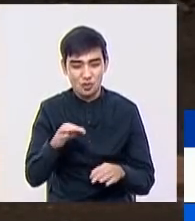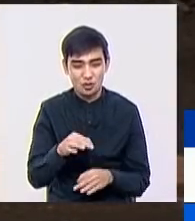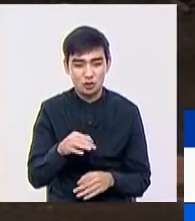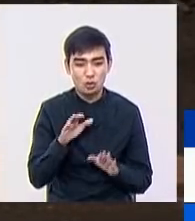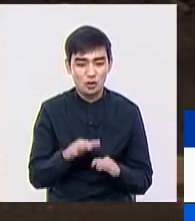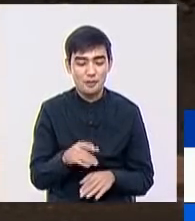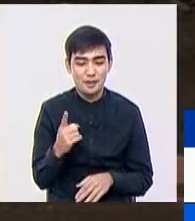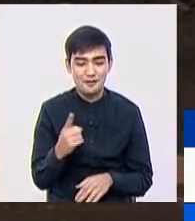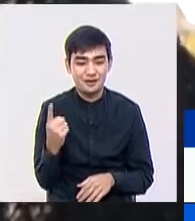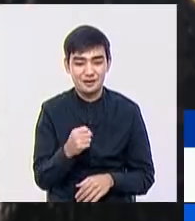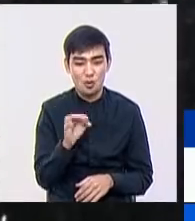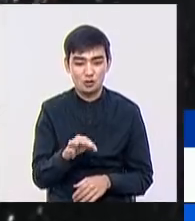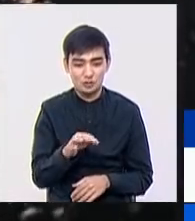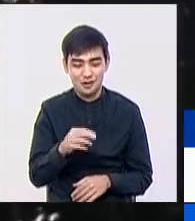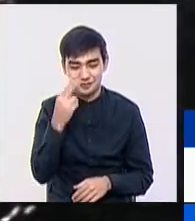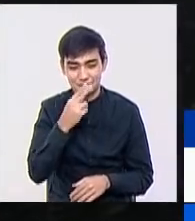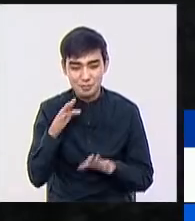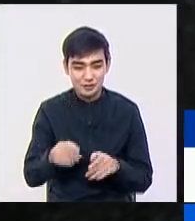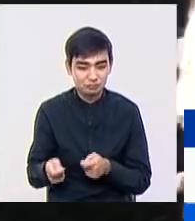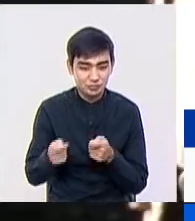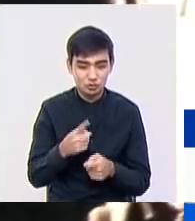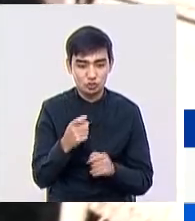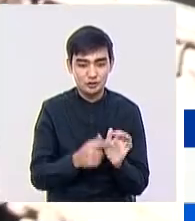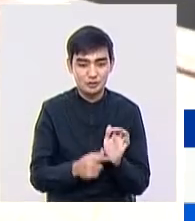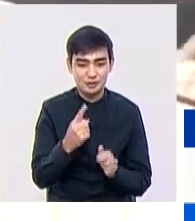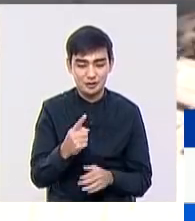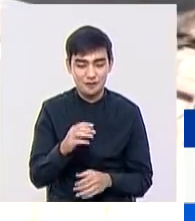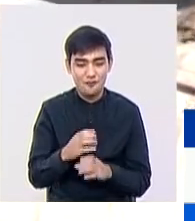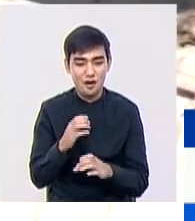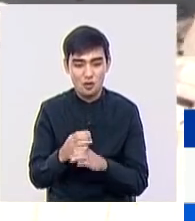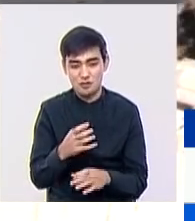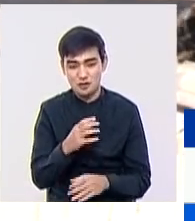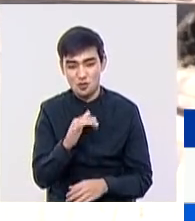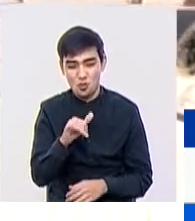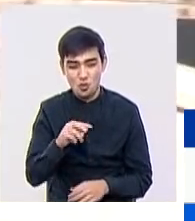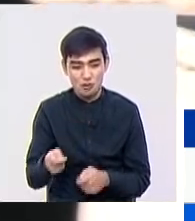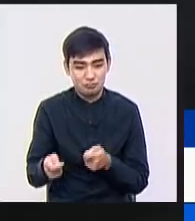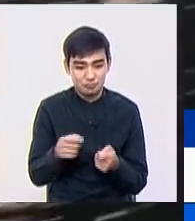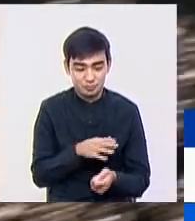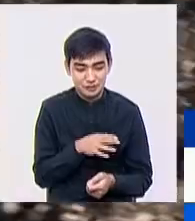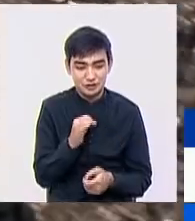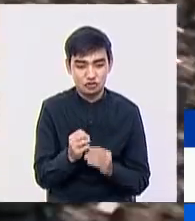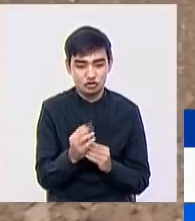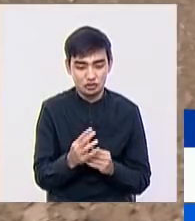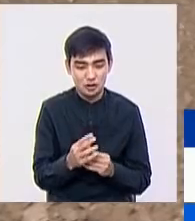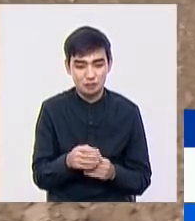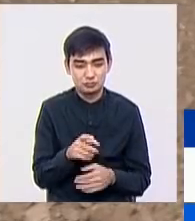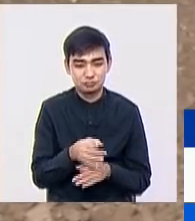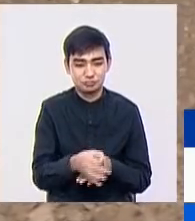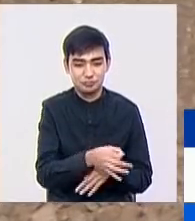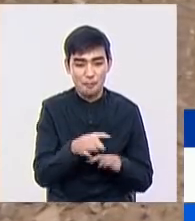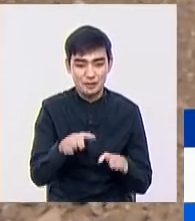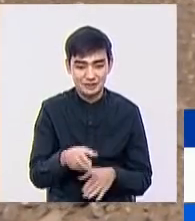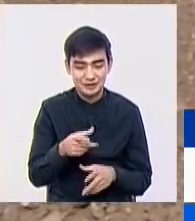за первую неделю октября в Нур-Султан привезли 171 вагон твердого топлива. Их подвезли к 14 тупикам, откуда